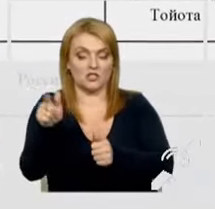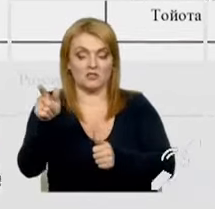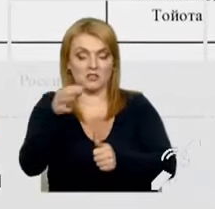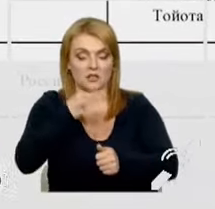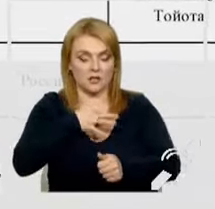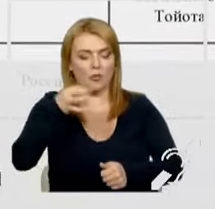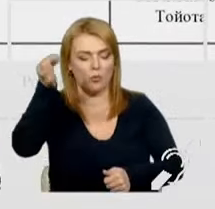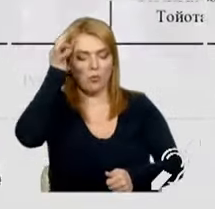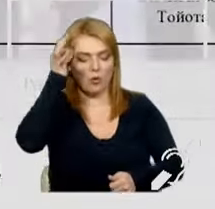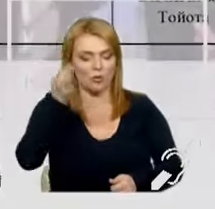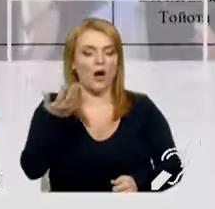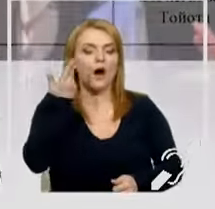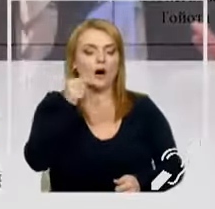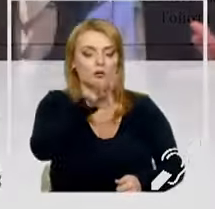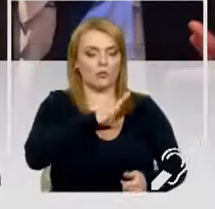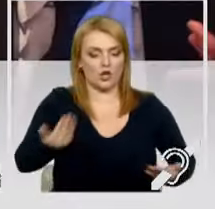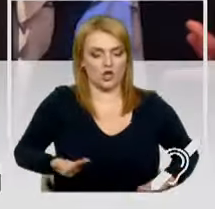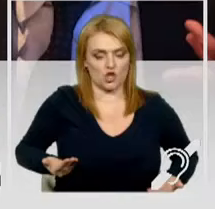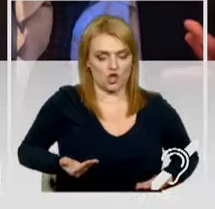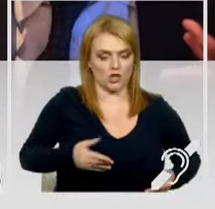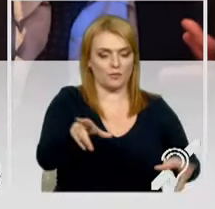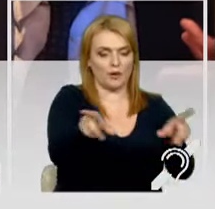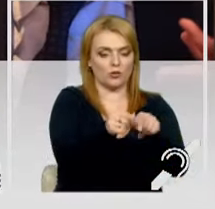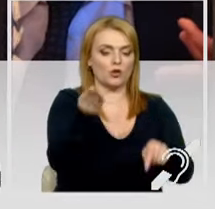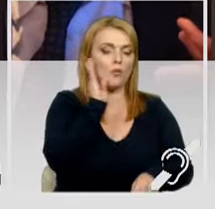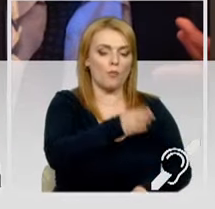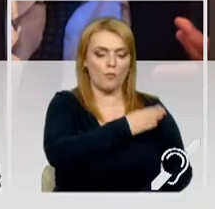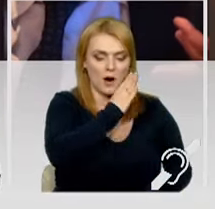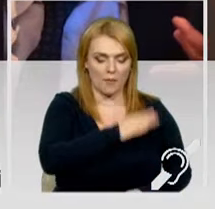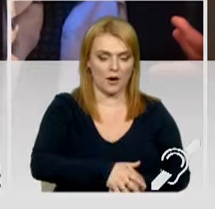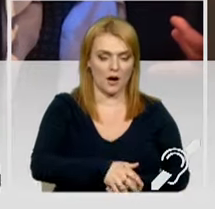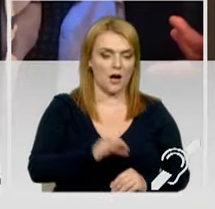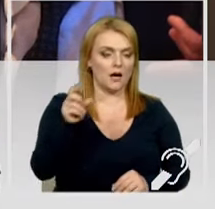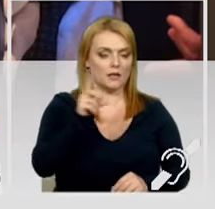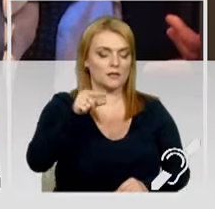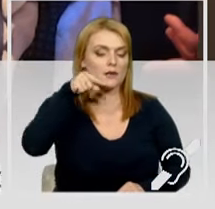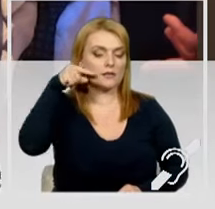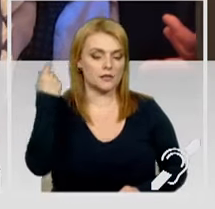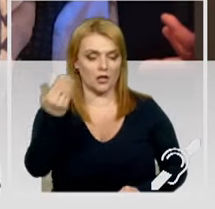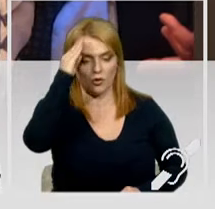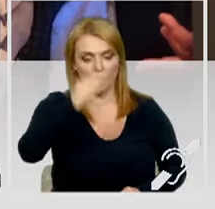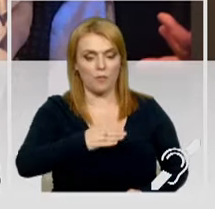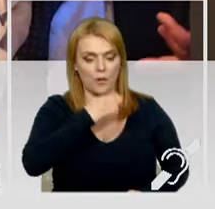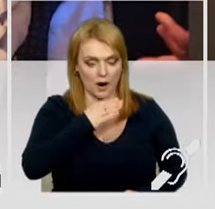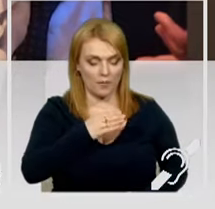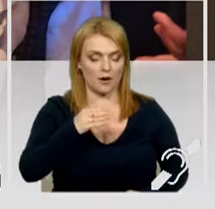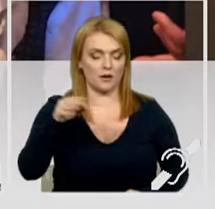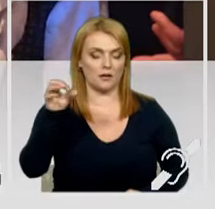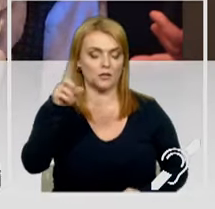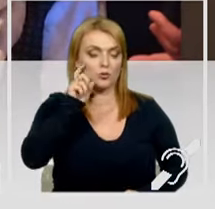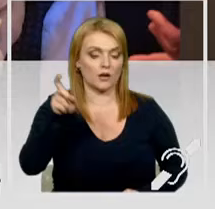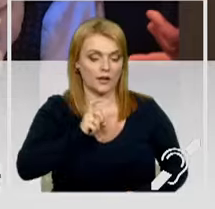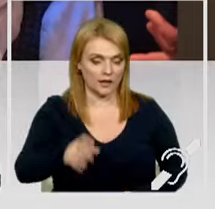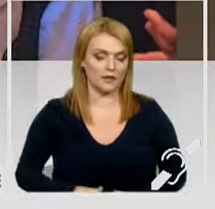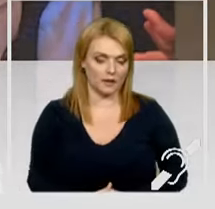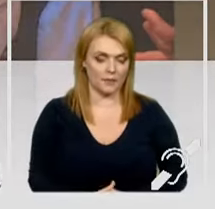Igor kon schenk locuia acolo împreună cu mama sa originară din Federația rusă și tatăl său vitreg un ucrainean născut lângă